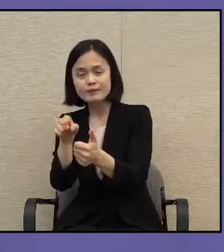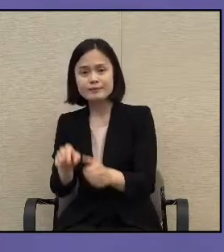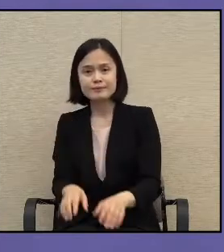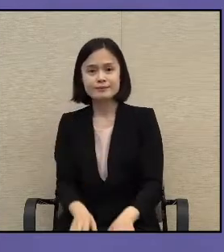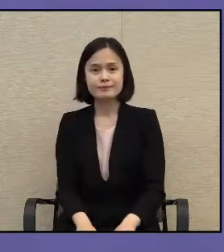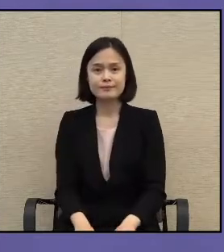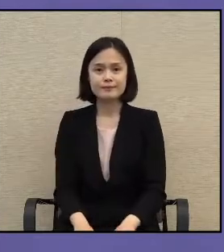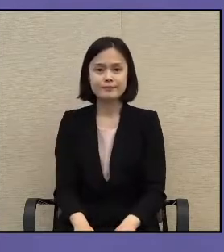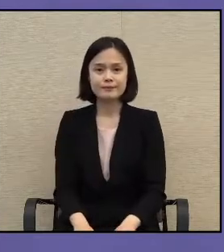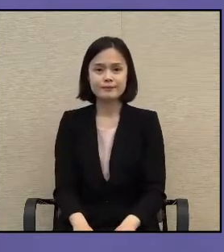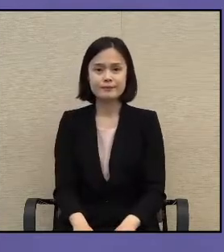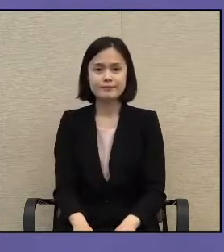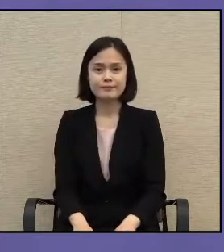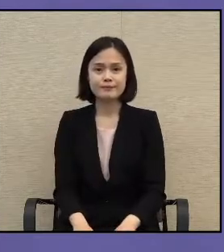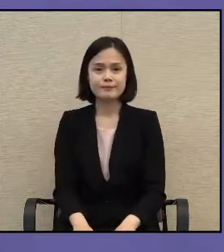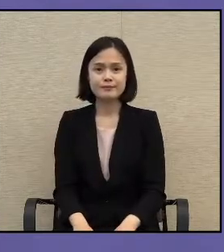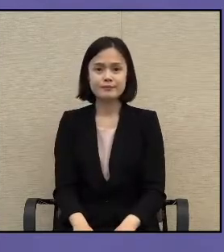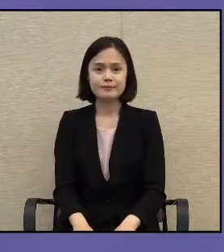그래서